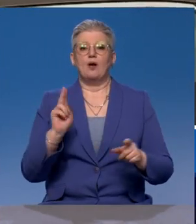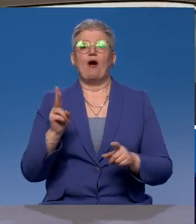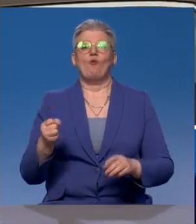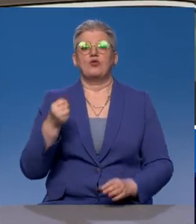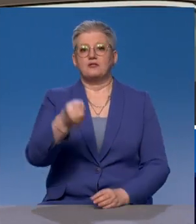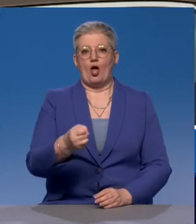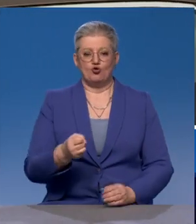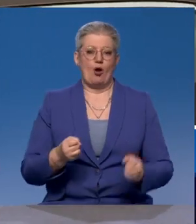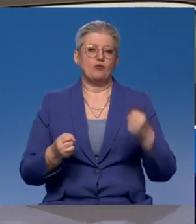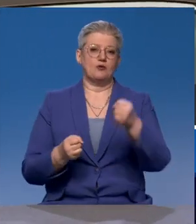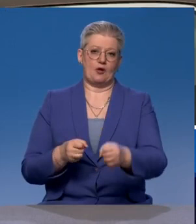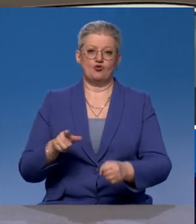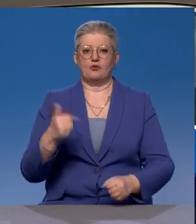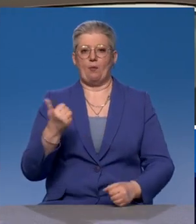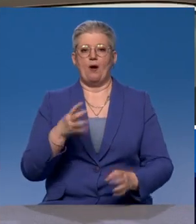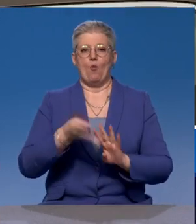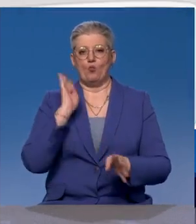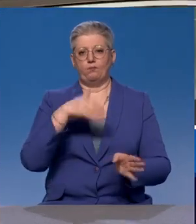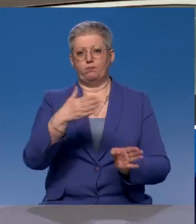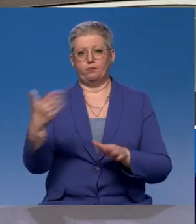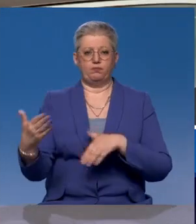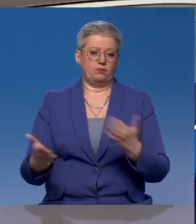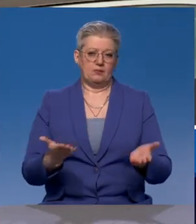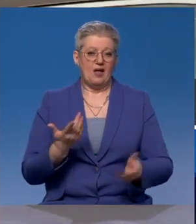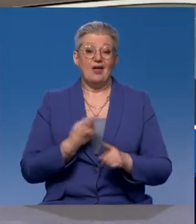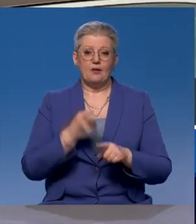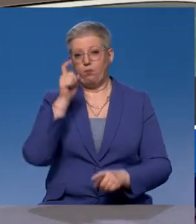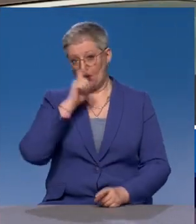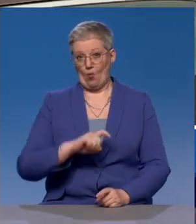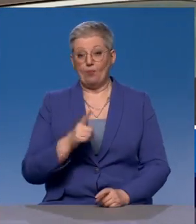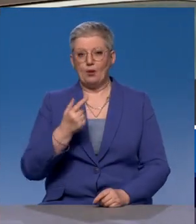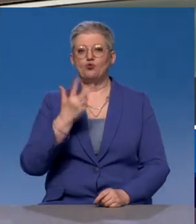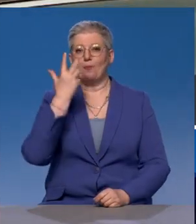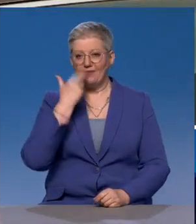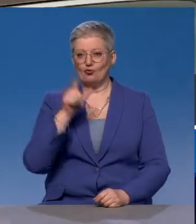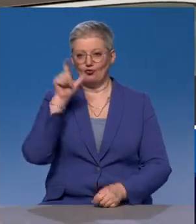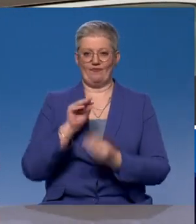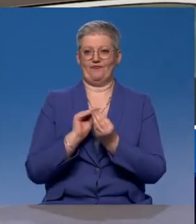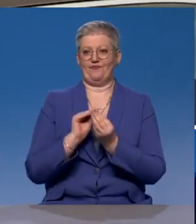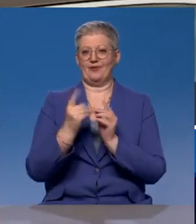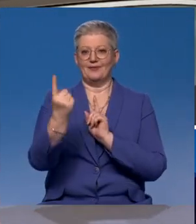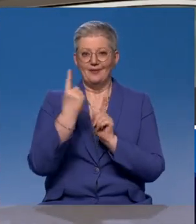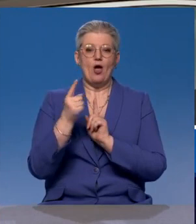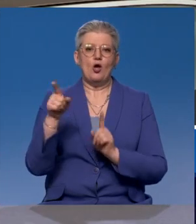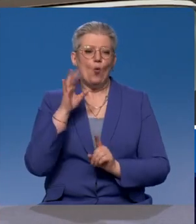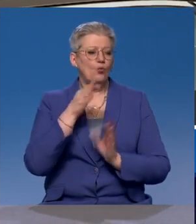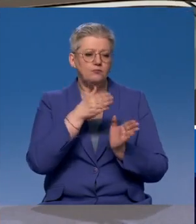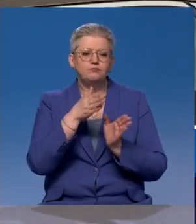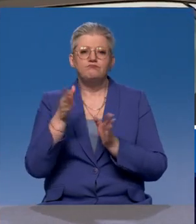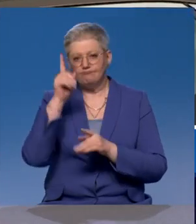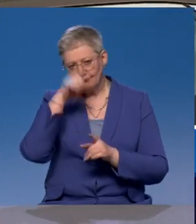Вот на эту неделю этот принимает, эту неделю этот принимает. Это плохо, ну, потому что привыкаешь к человеку, или он как минимум знает все